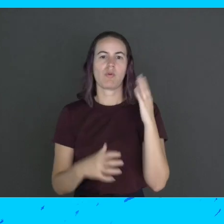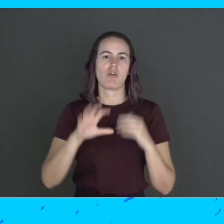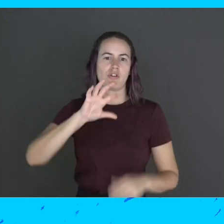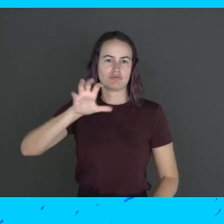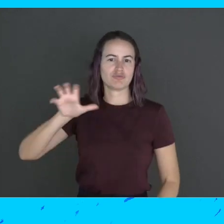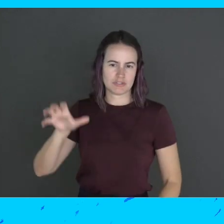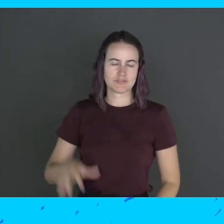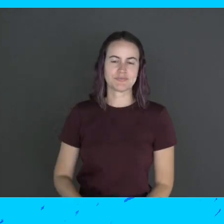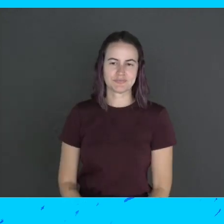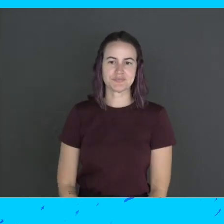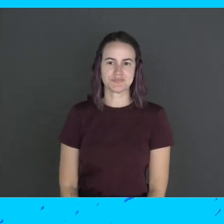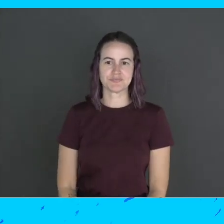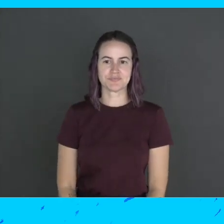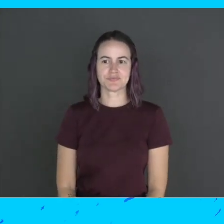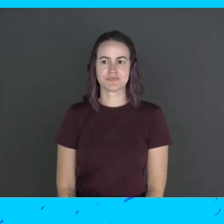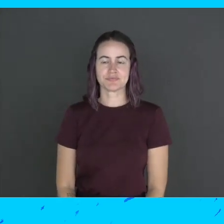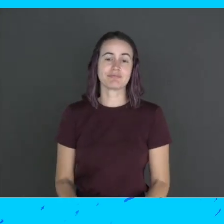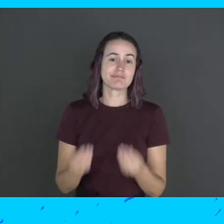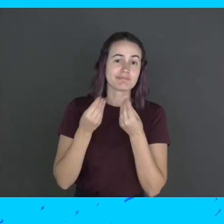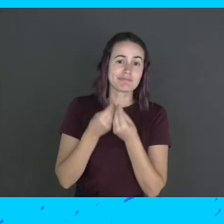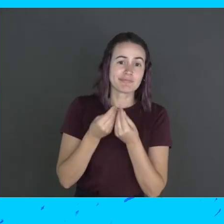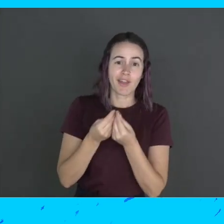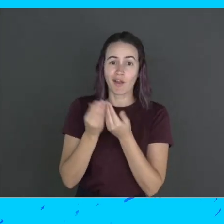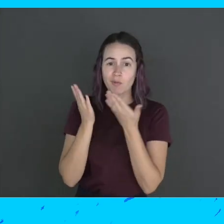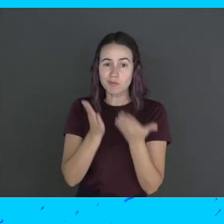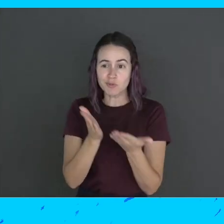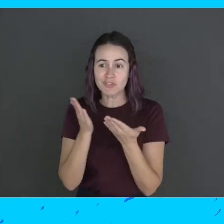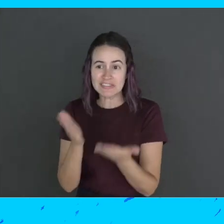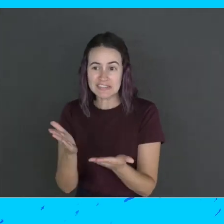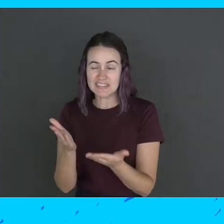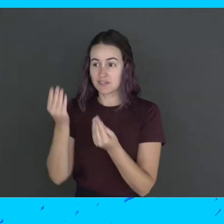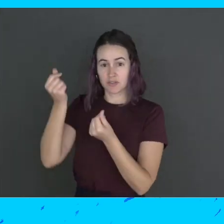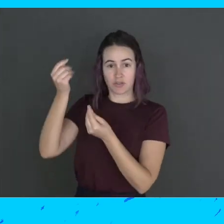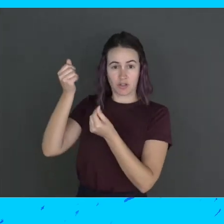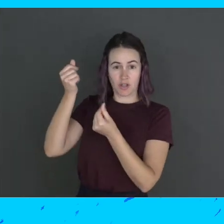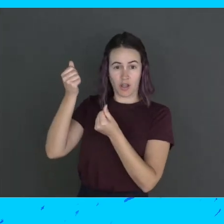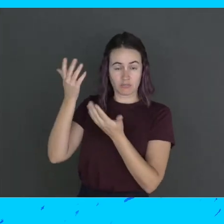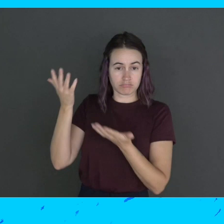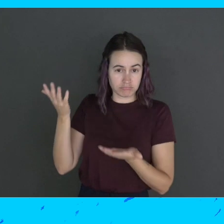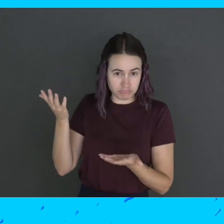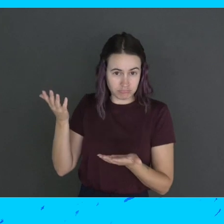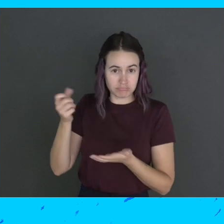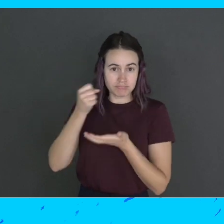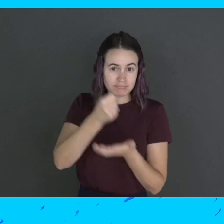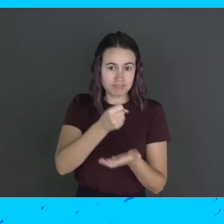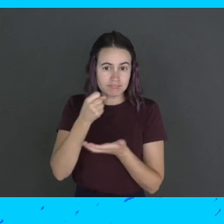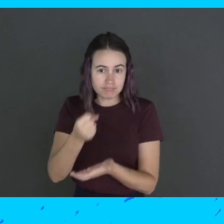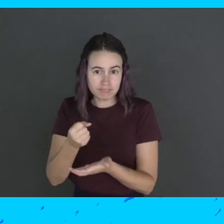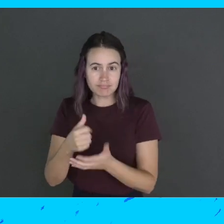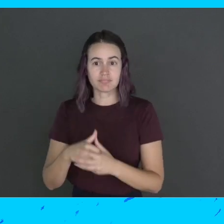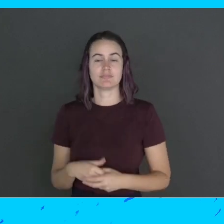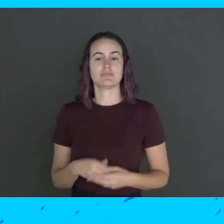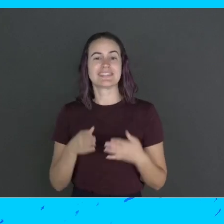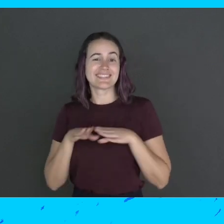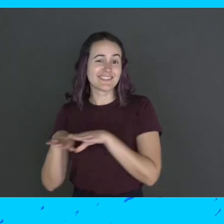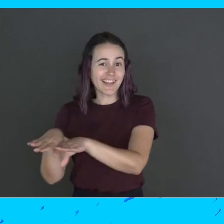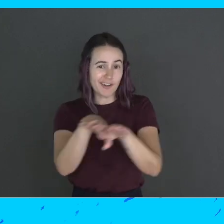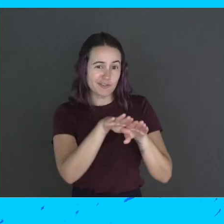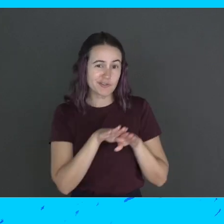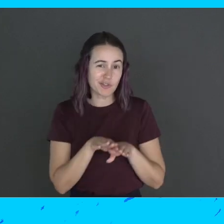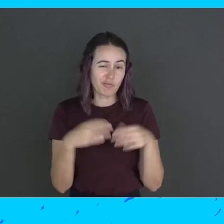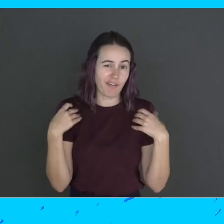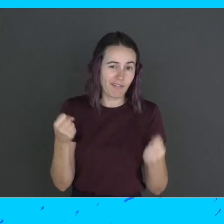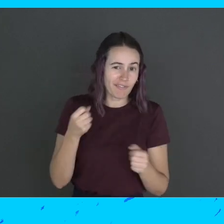pour les de 15 à 19 ans. Dans 130 pays pauvres, je vais vous montrer aussi